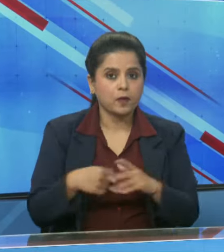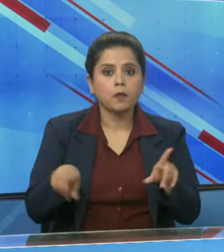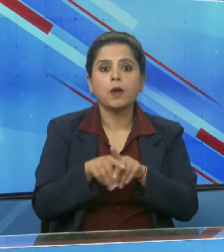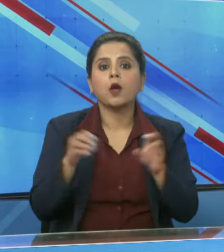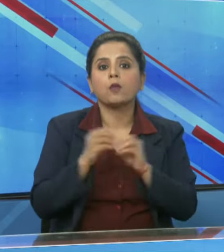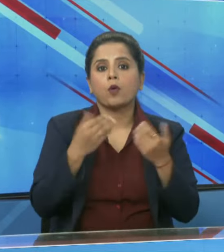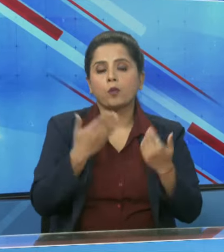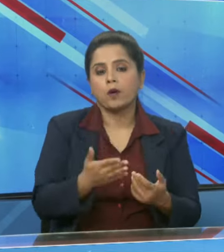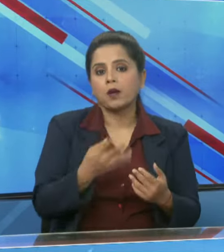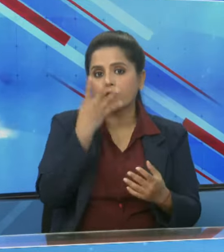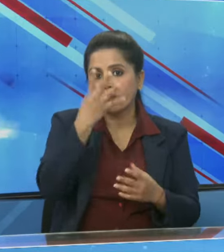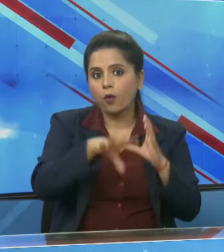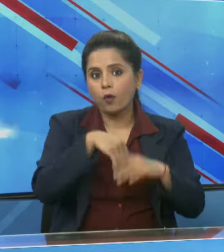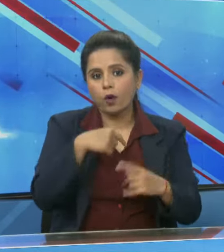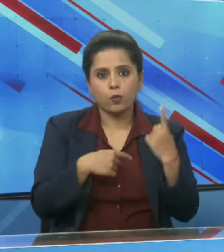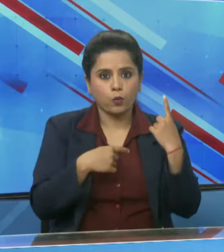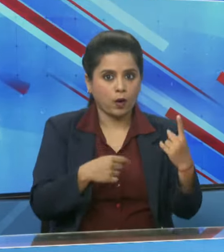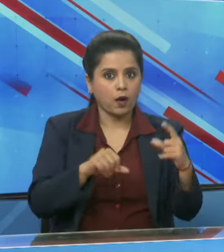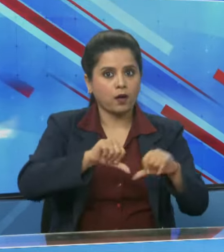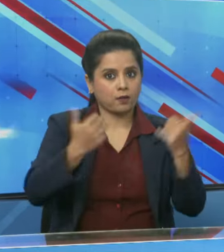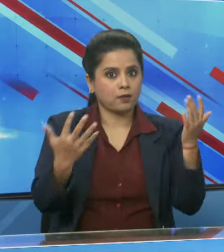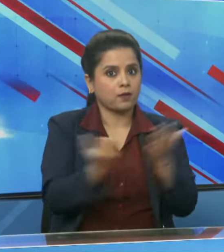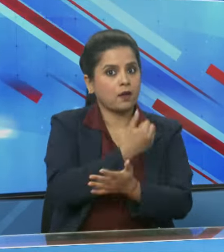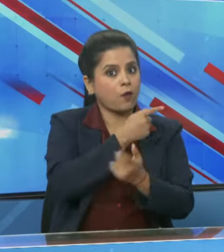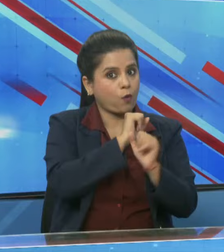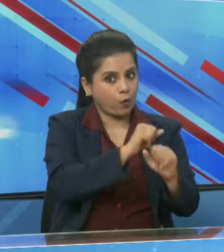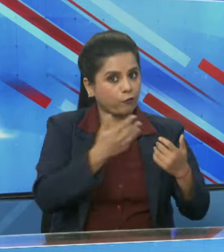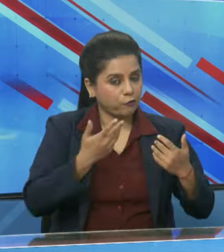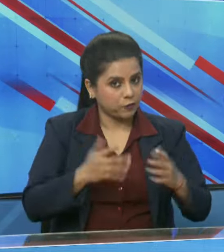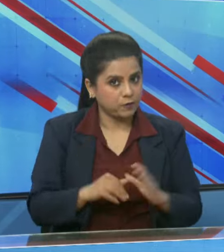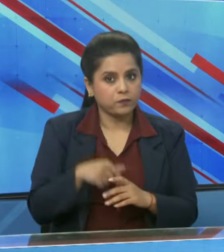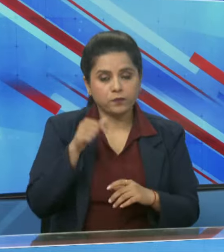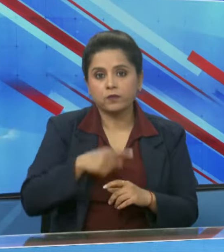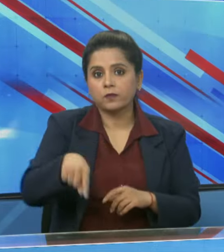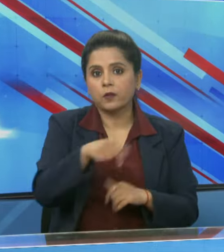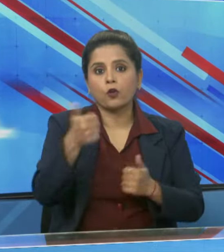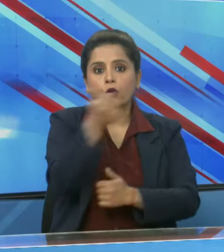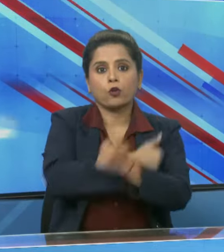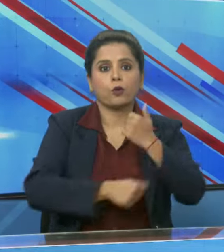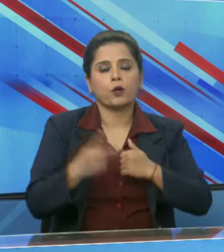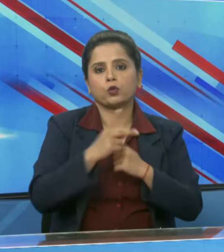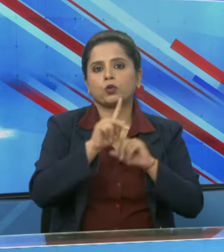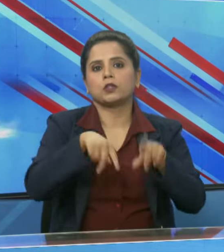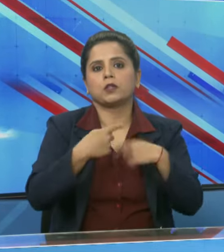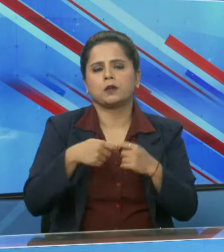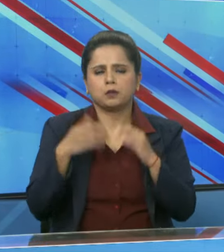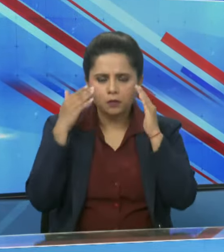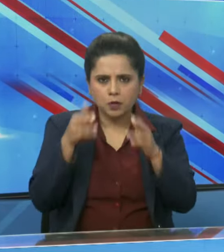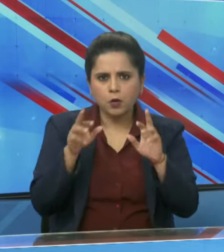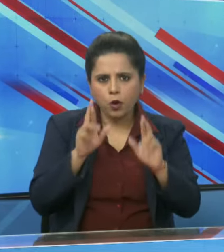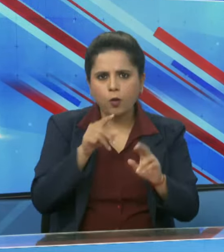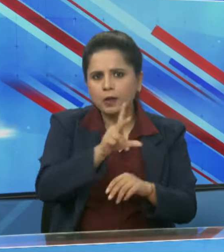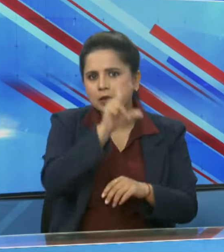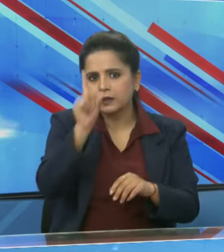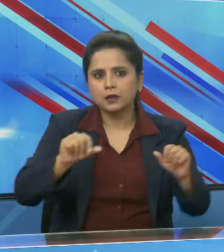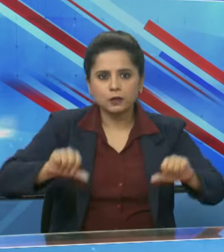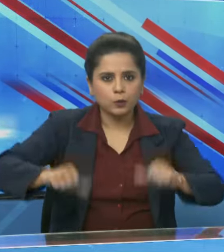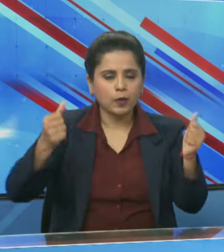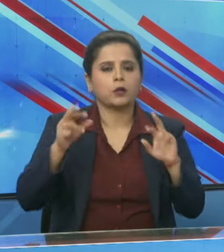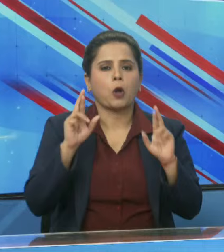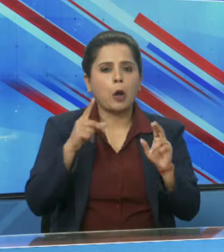इंडियंस 4 में से 1 जीत अपने नाम करने में सफल रही है। आज होने वाले मुकाबले में दोनों टीमों की नज़र अपनी दूसरी जीत पर